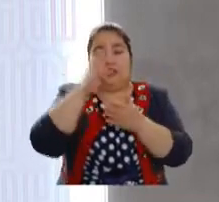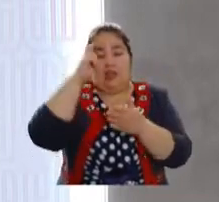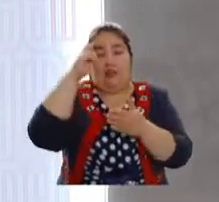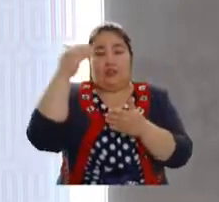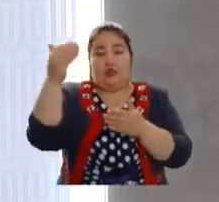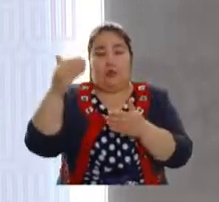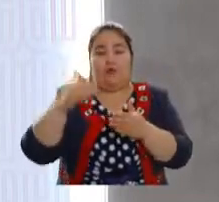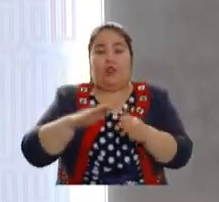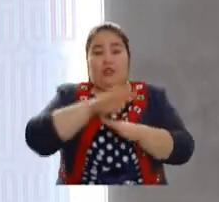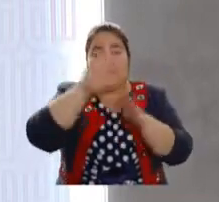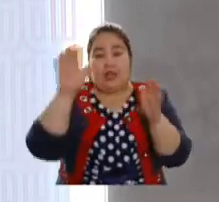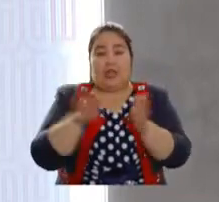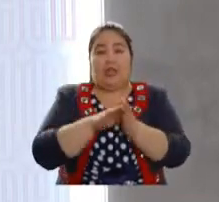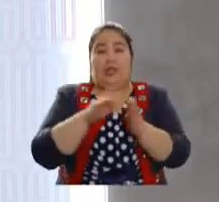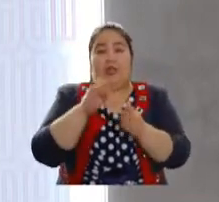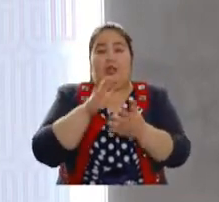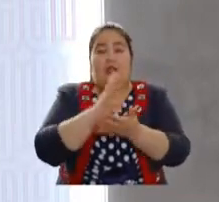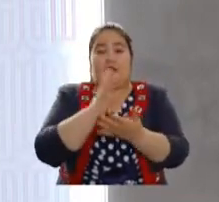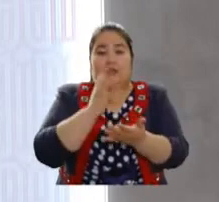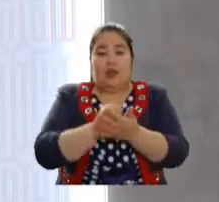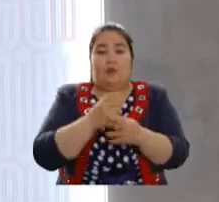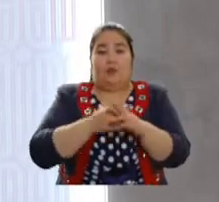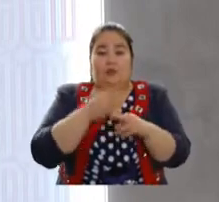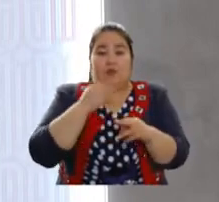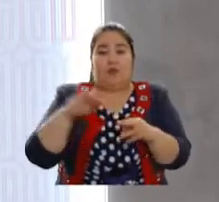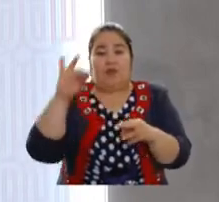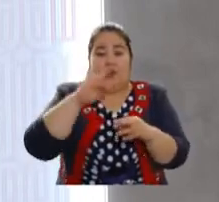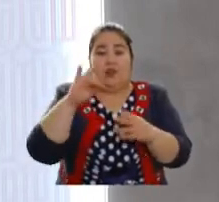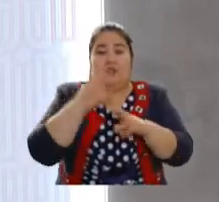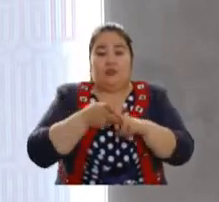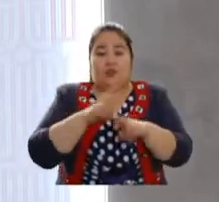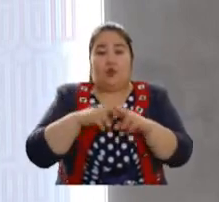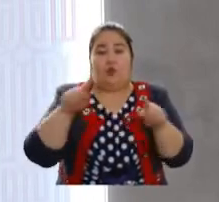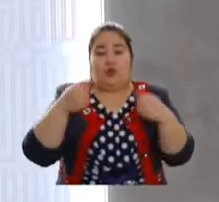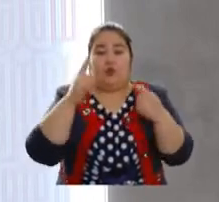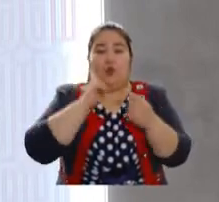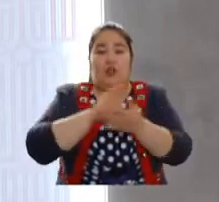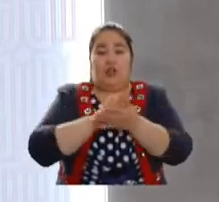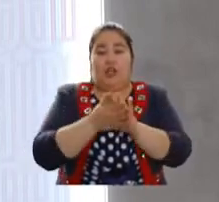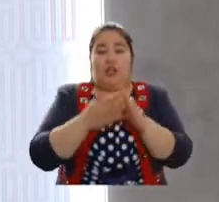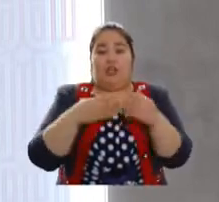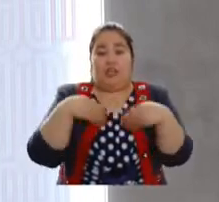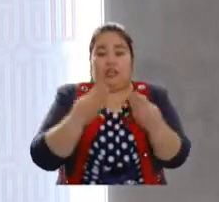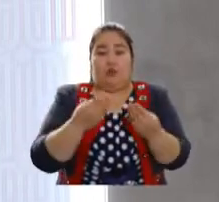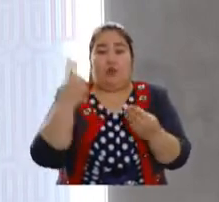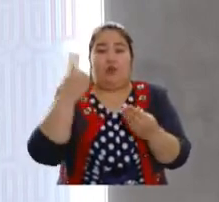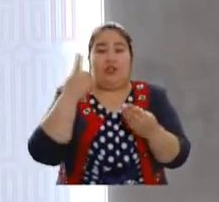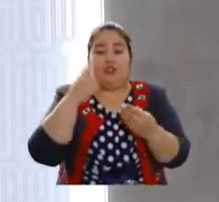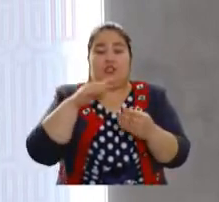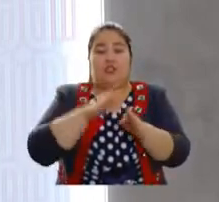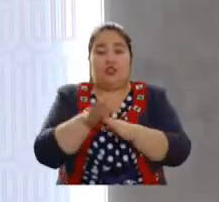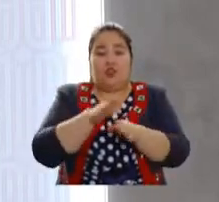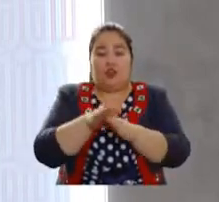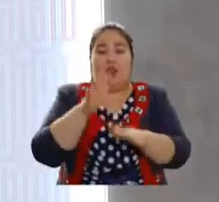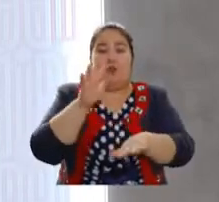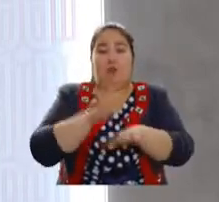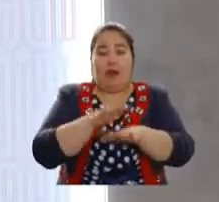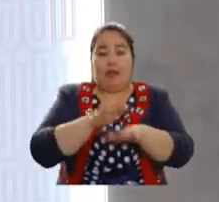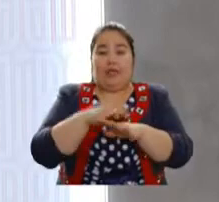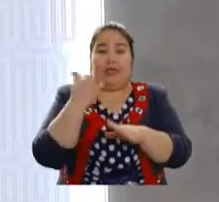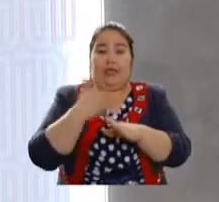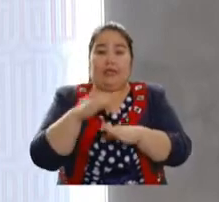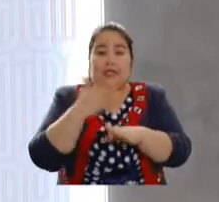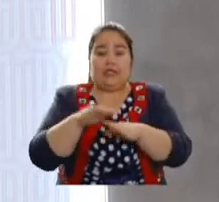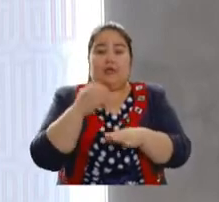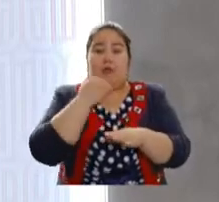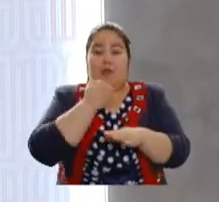zaxira tashkilotlariga demak quyidagi qulayliklar yaratilmoqda. Birinchidan, tijorat banklari kredit